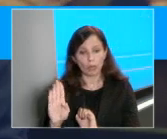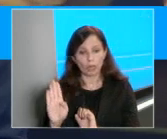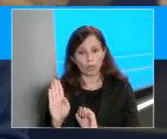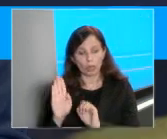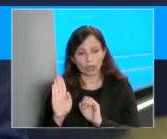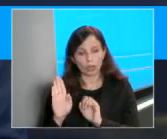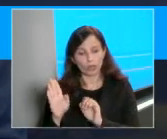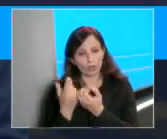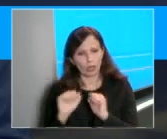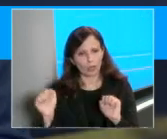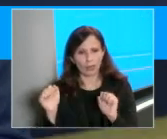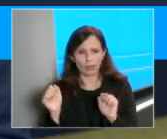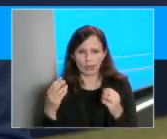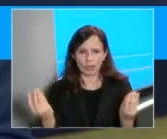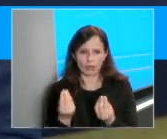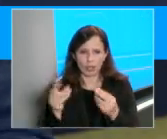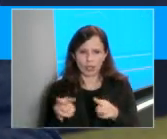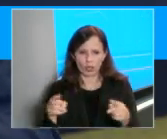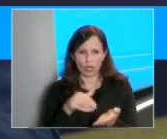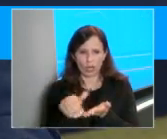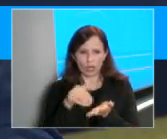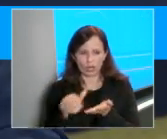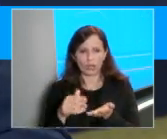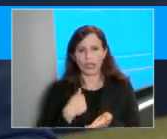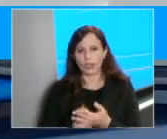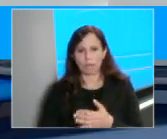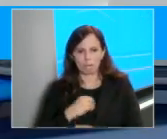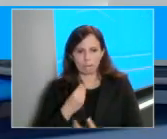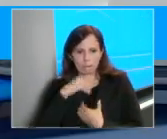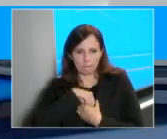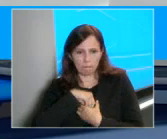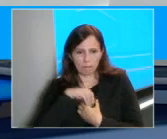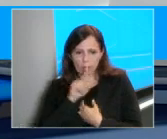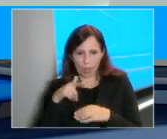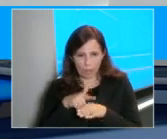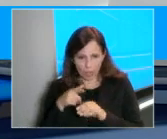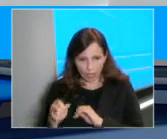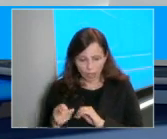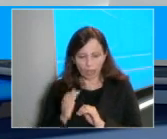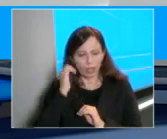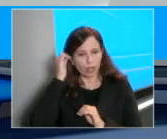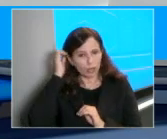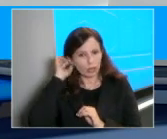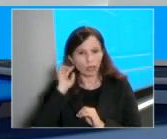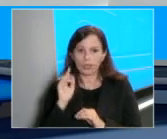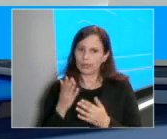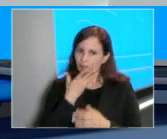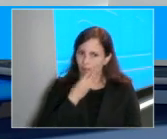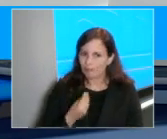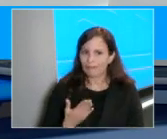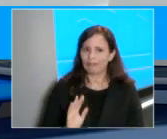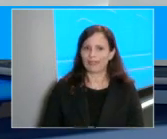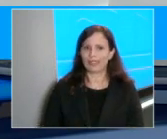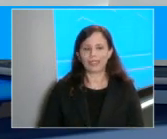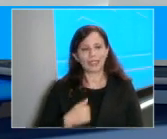שיהיה לו חנינה, זה דבר שלא יכול להמשיך. רואה, אני מאוד מתאפק כדי לא להפריע לך בדברים, אבל אני... זה יפה, אנחנו נעלים דיון